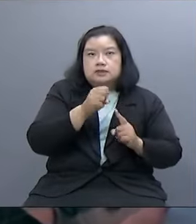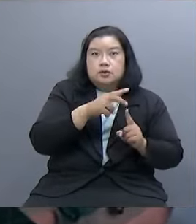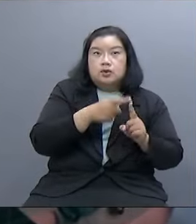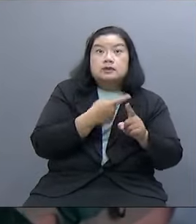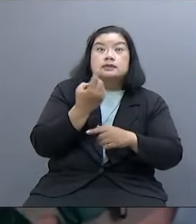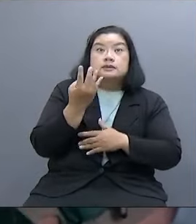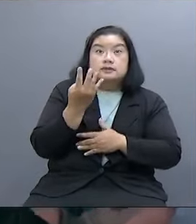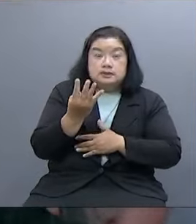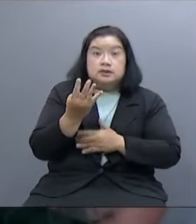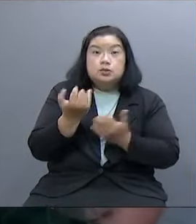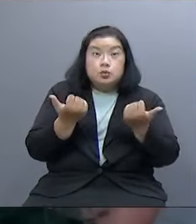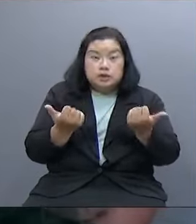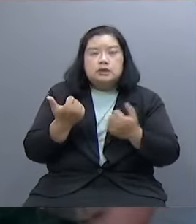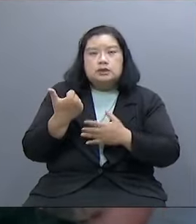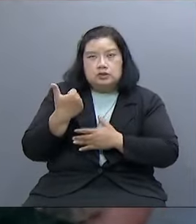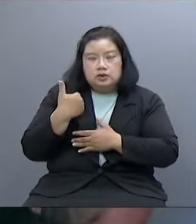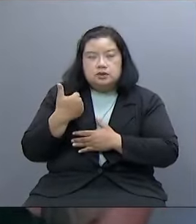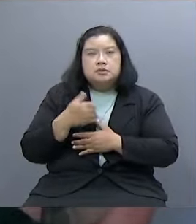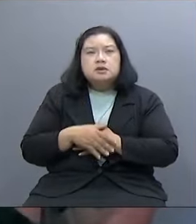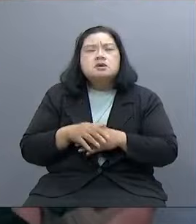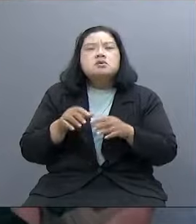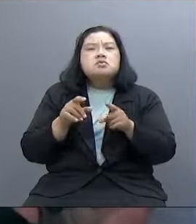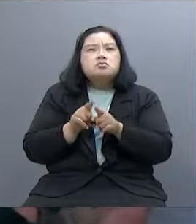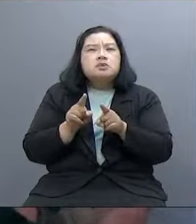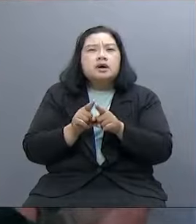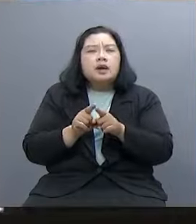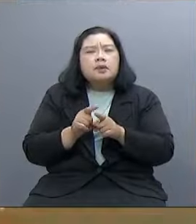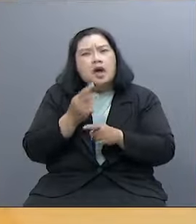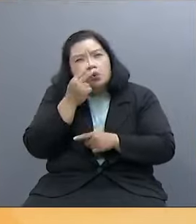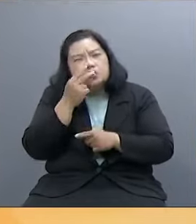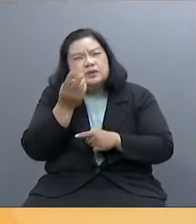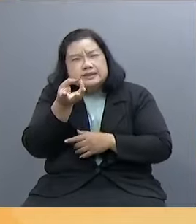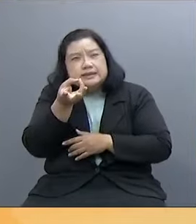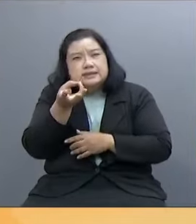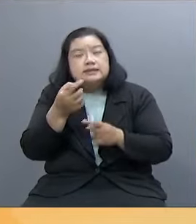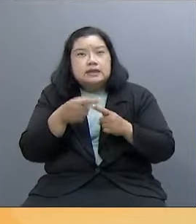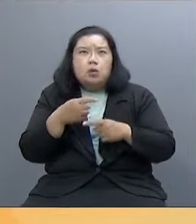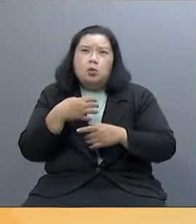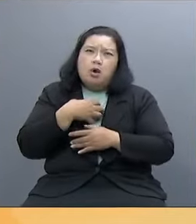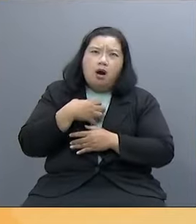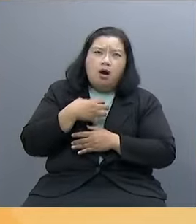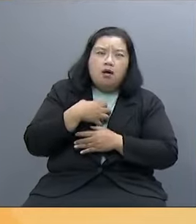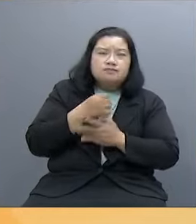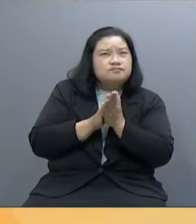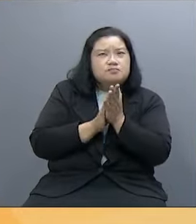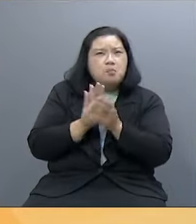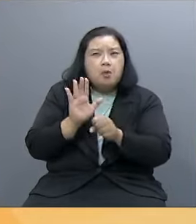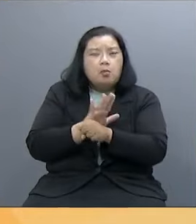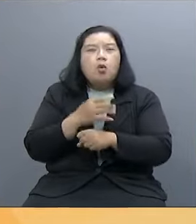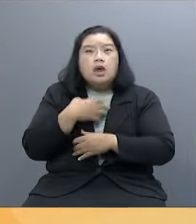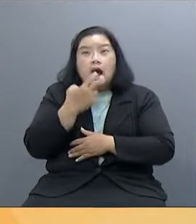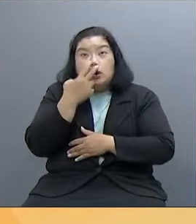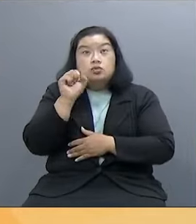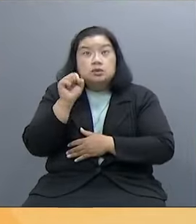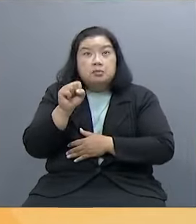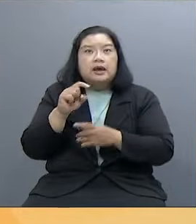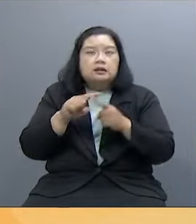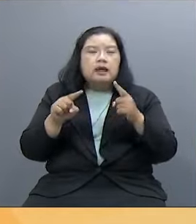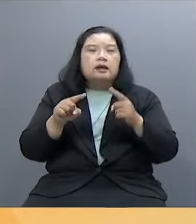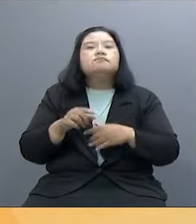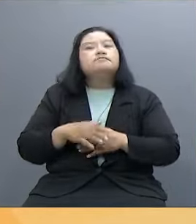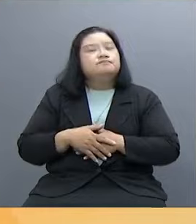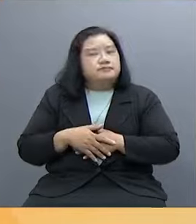ซึ่งเขาก็จะมีเขาเรียกว่าเป็นน้ำจิ้มให้กับคุณผู้ชมได้ดูแล้วล่ะแต่ว่าหลายคนบอกว่าโอ้โหเห็นบรรยากาศแบบนี้อยากจะไปสมุยแต่คืองานมันจบไปแล้วไม่เป็น